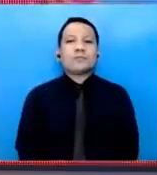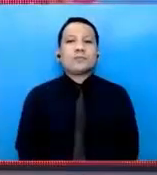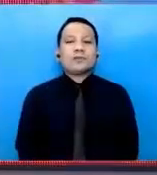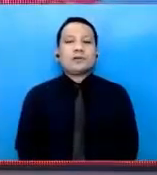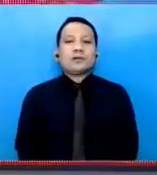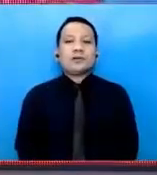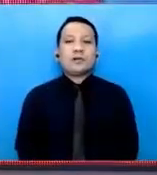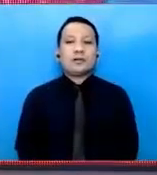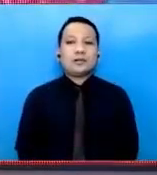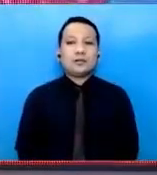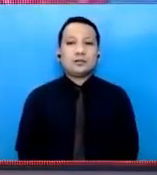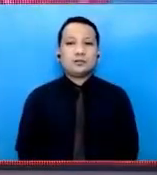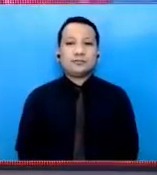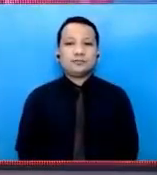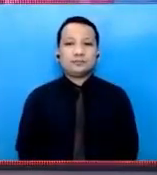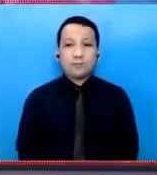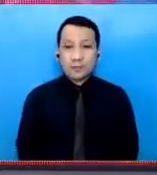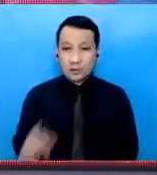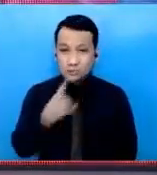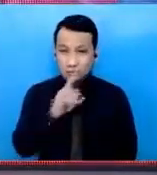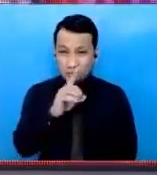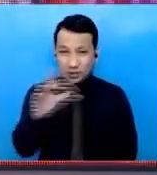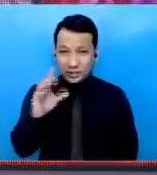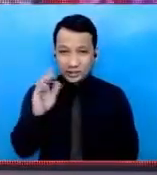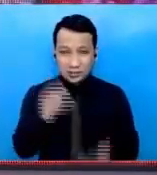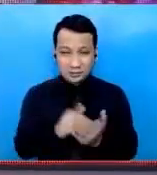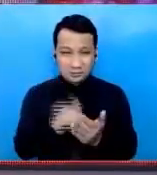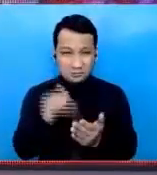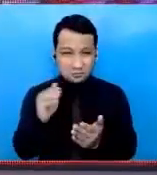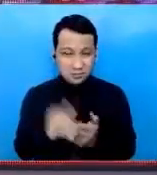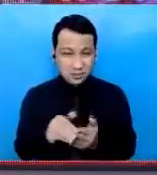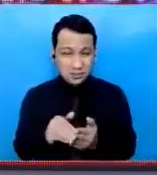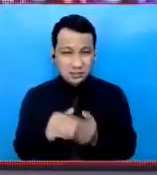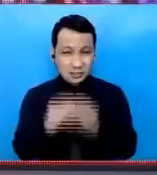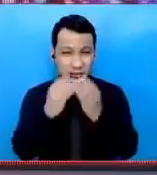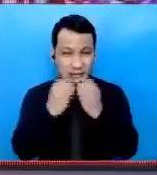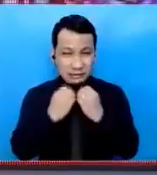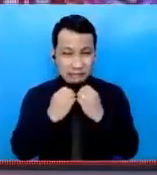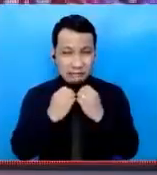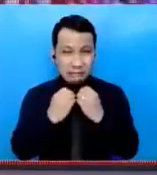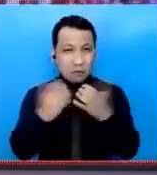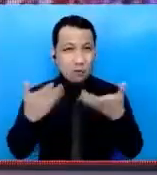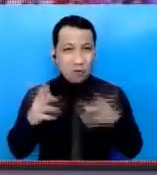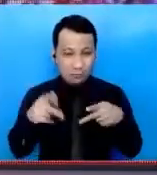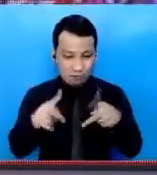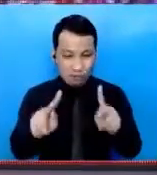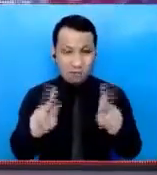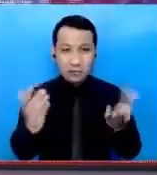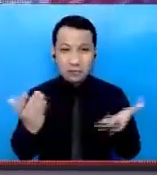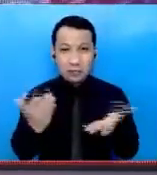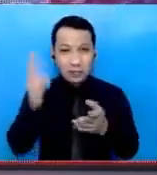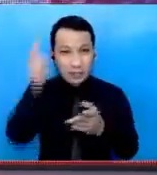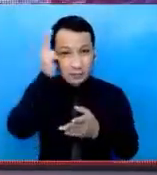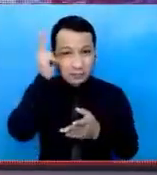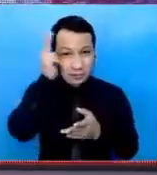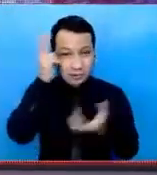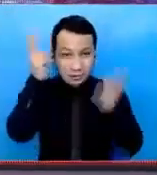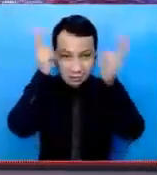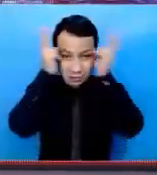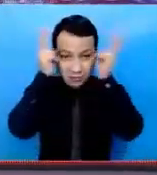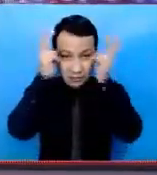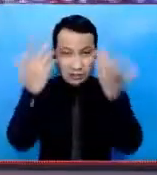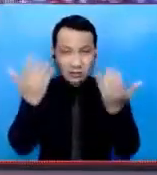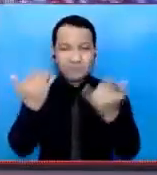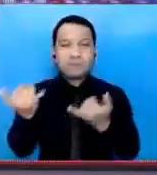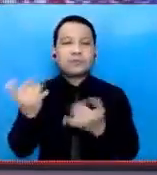Umabot na sa 100 milyong piso ang halaga ng mga smuggled na gulay na nasabat ng Bureau of Customs ngayong bare months.